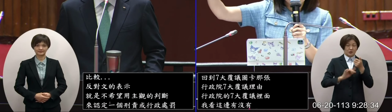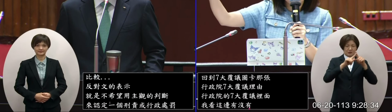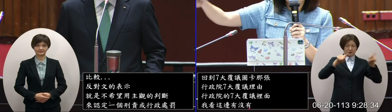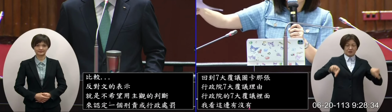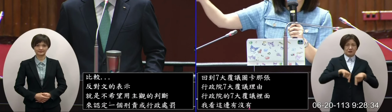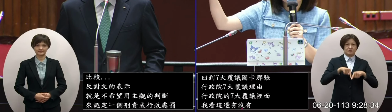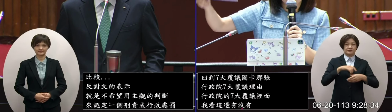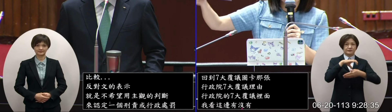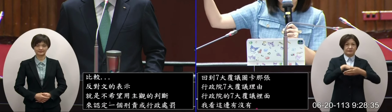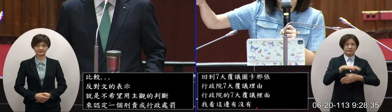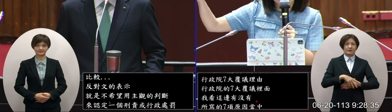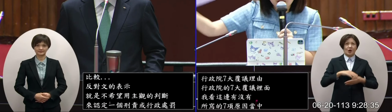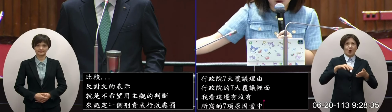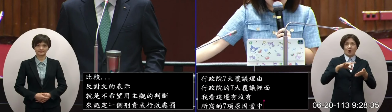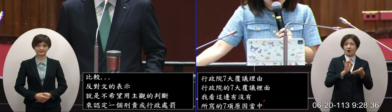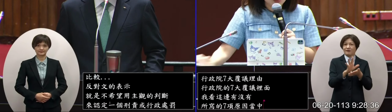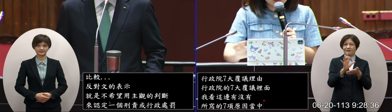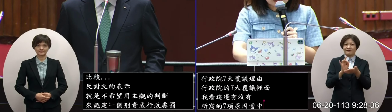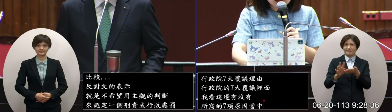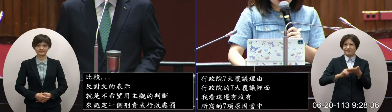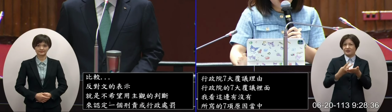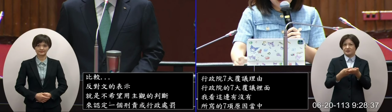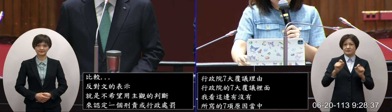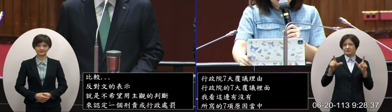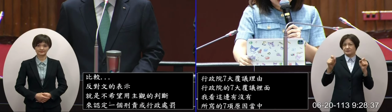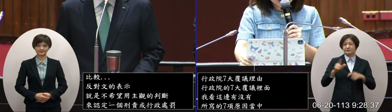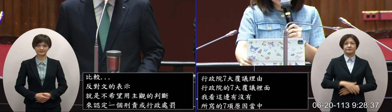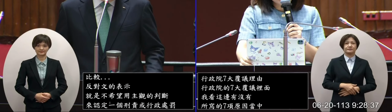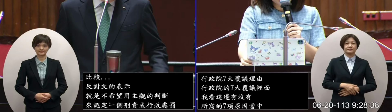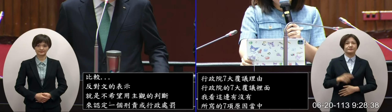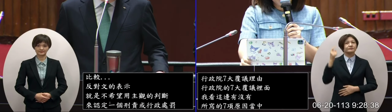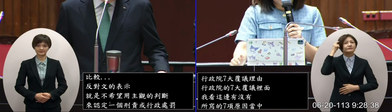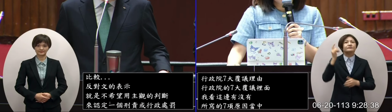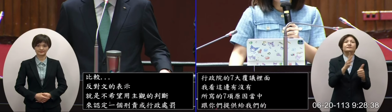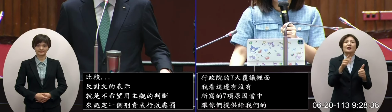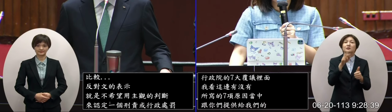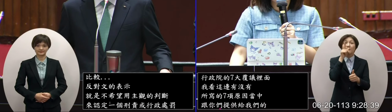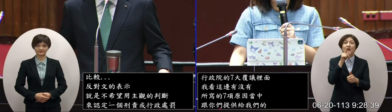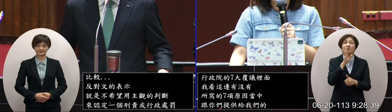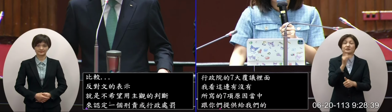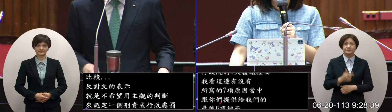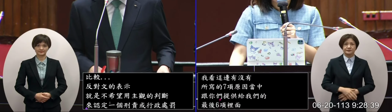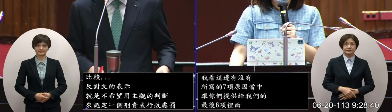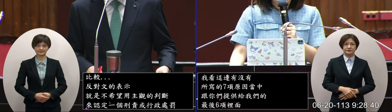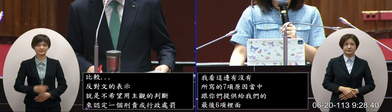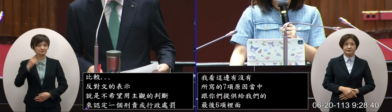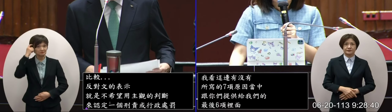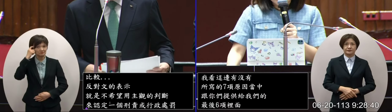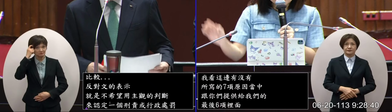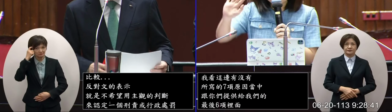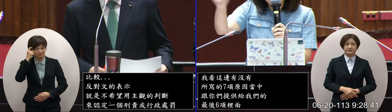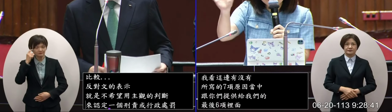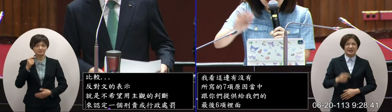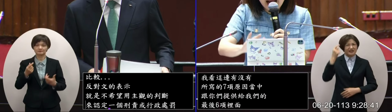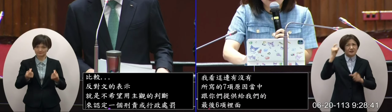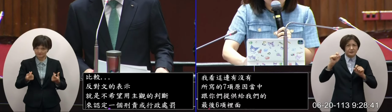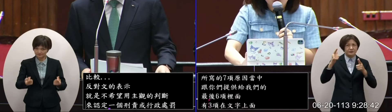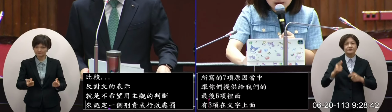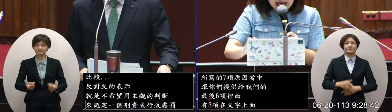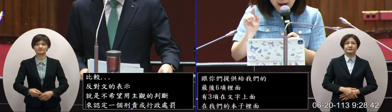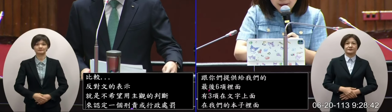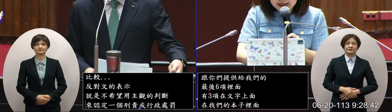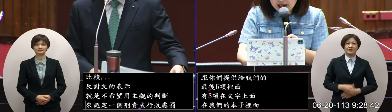面韩文里面都没有。所以我想要请问，这是不是一个错误？ 意思是完全相同的， 意思不一